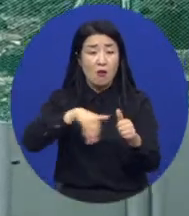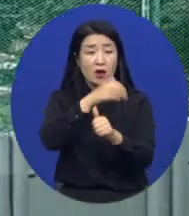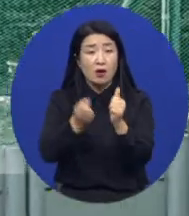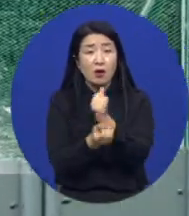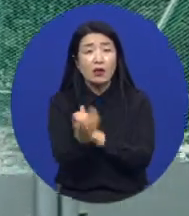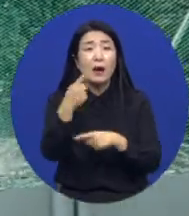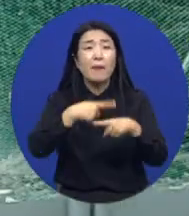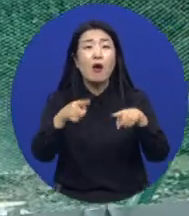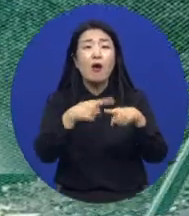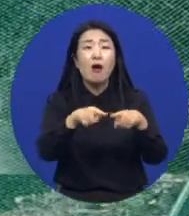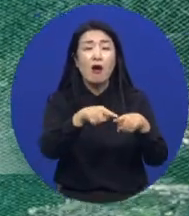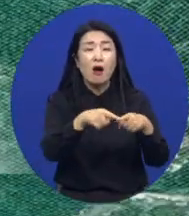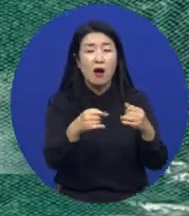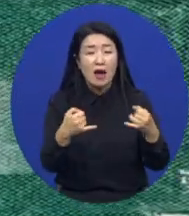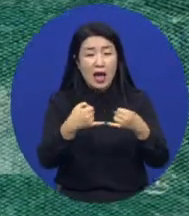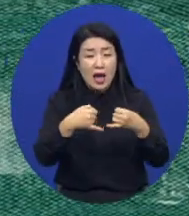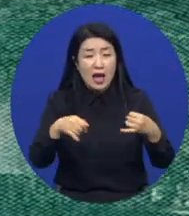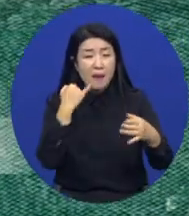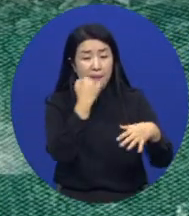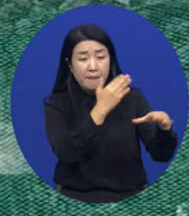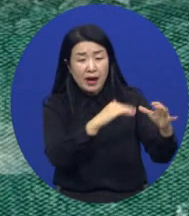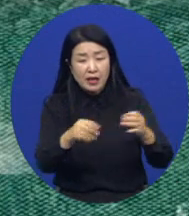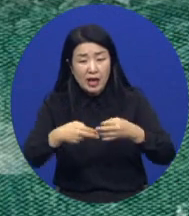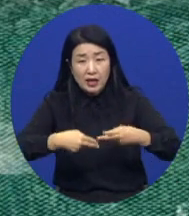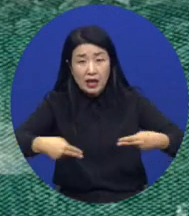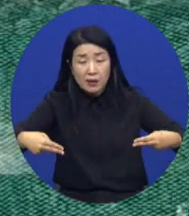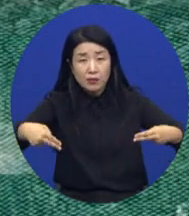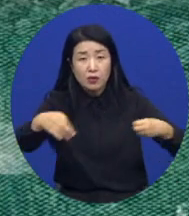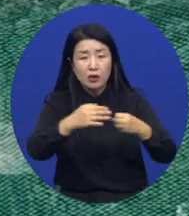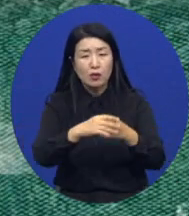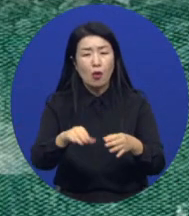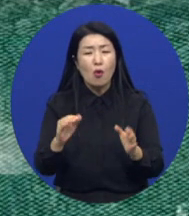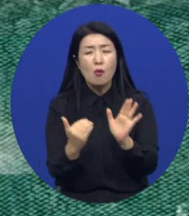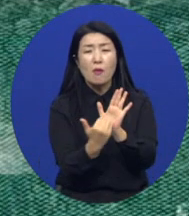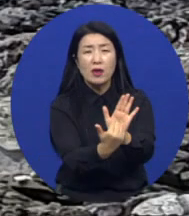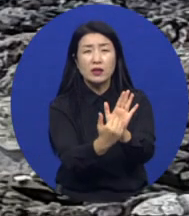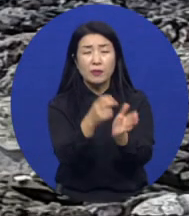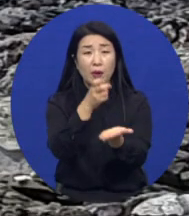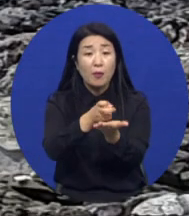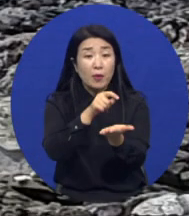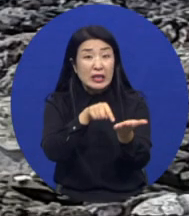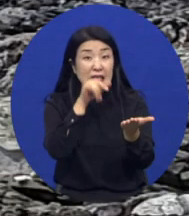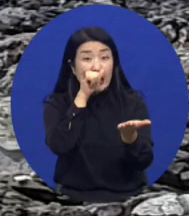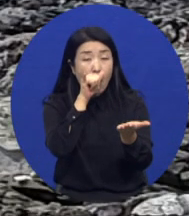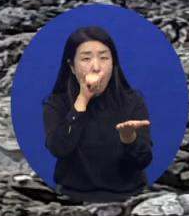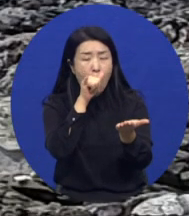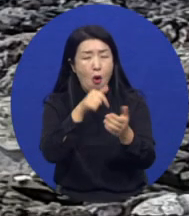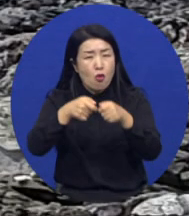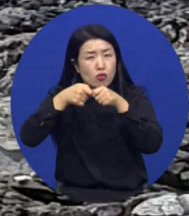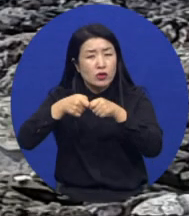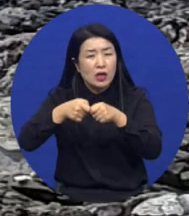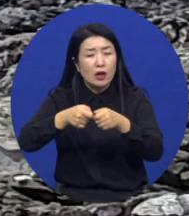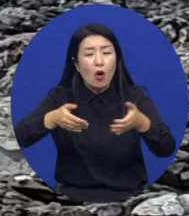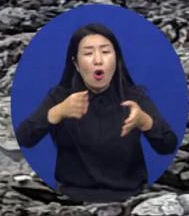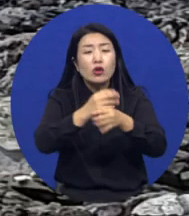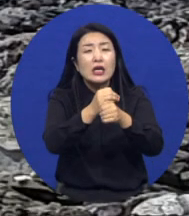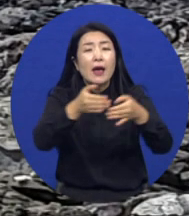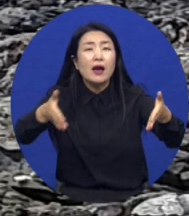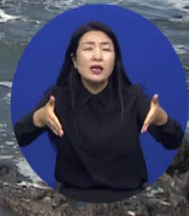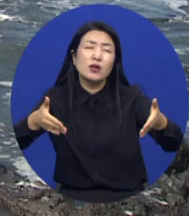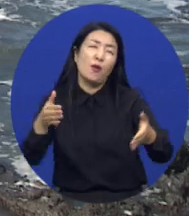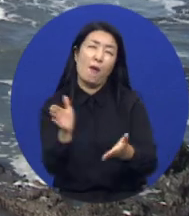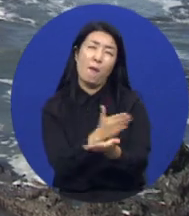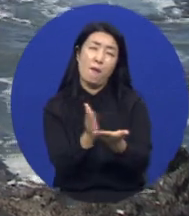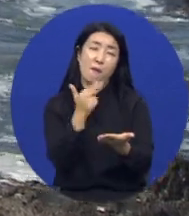환경영향평가협의서에는 해저 케이블 공사를 할때 오탁 방지막을 설치해야 한다는 조항은 있지만 구체적인 기간은 명시되지